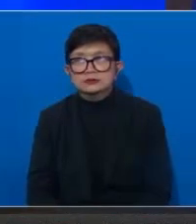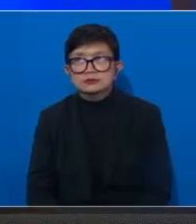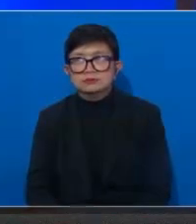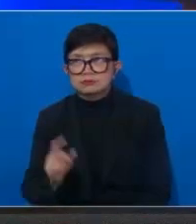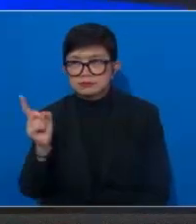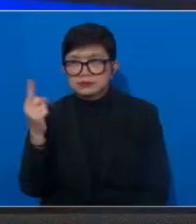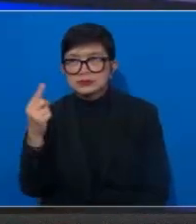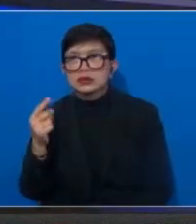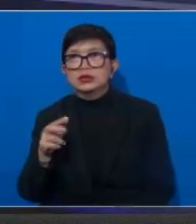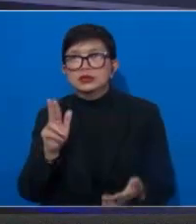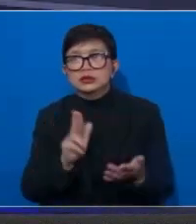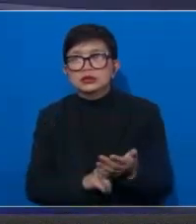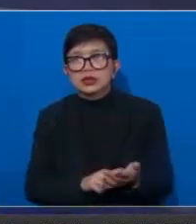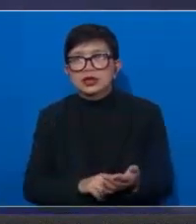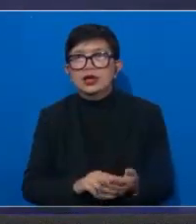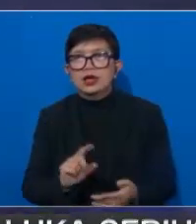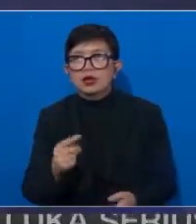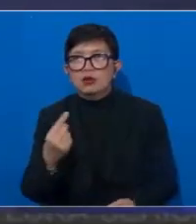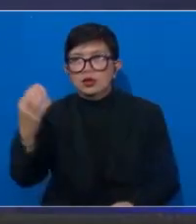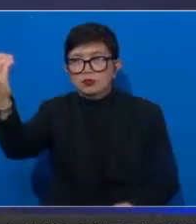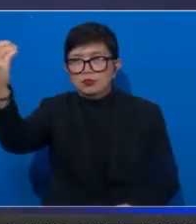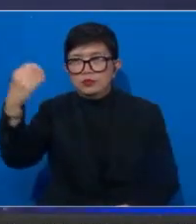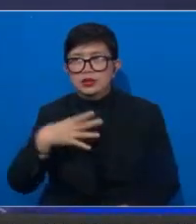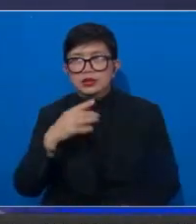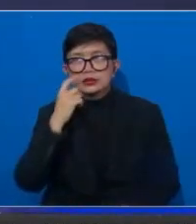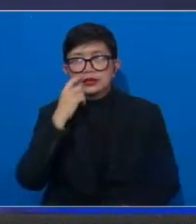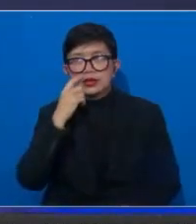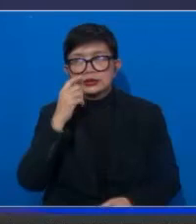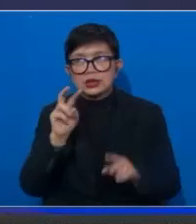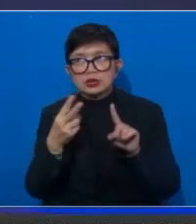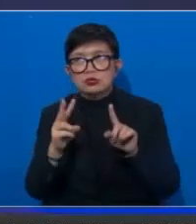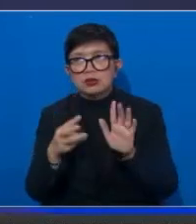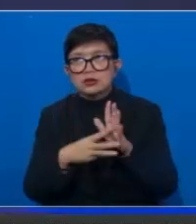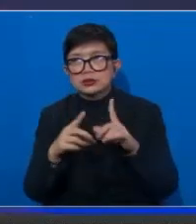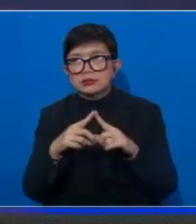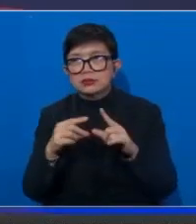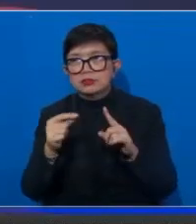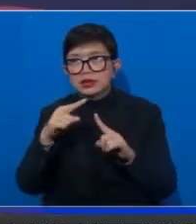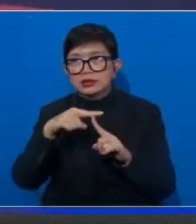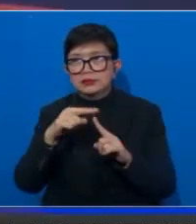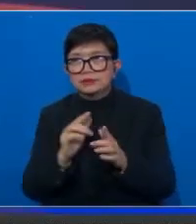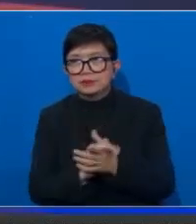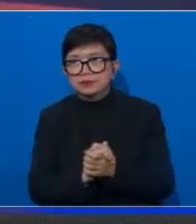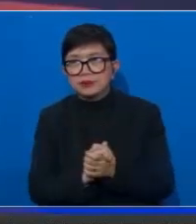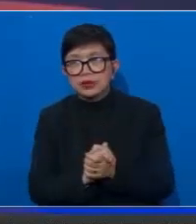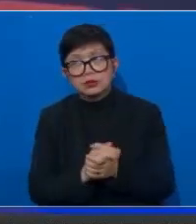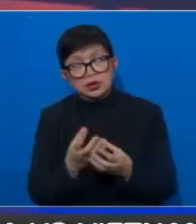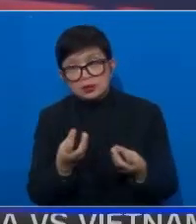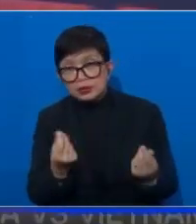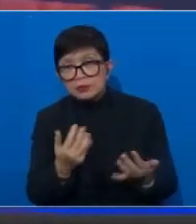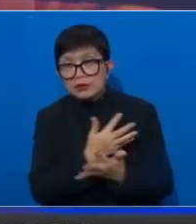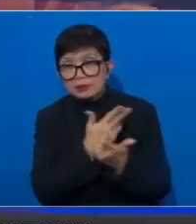Pemerintah telah menentukan awal Ramadan atau awal berpuasa pada Selasa 12 Maret. Meski begitu, sebagian umat Islam ada yang lebih awal